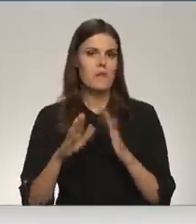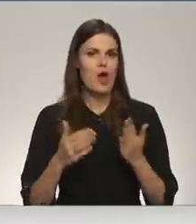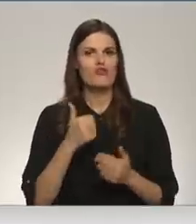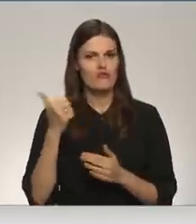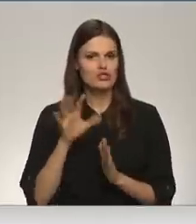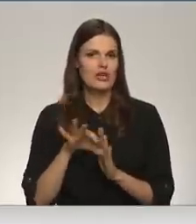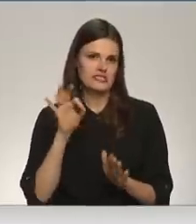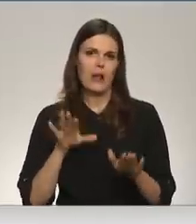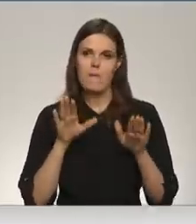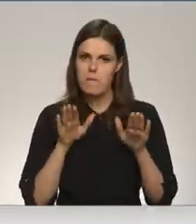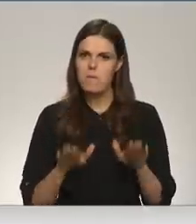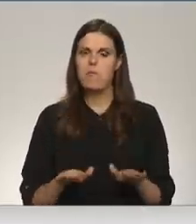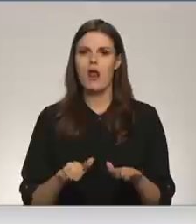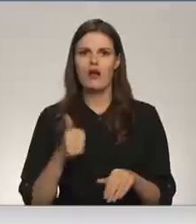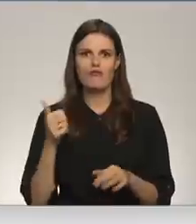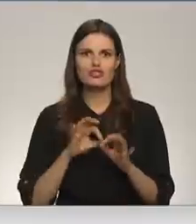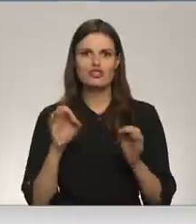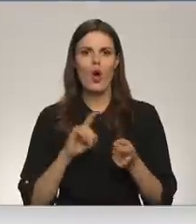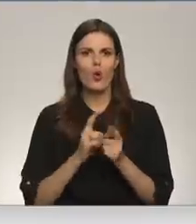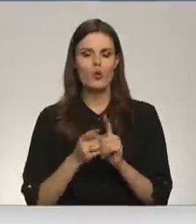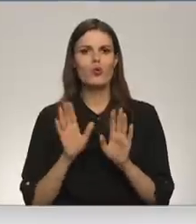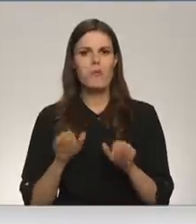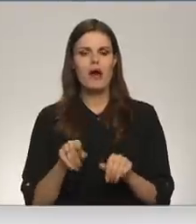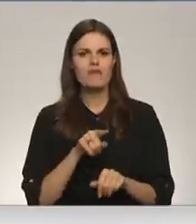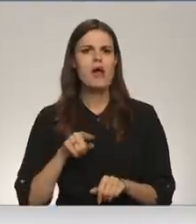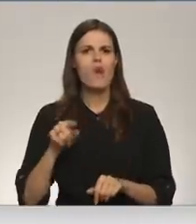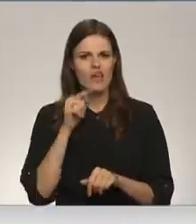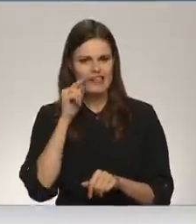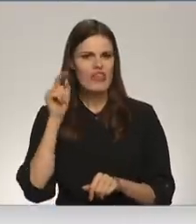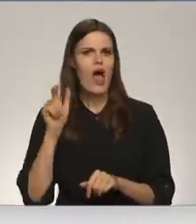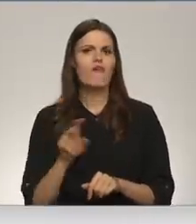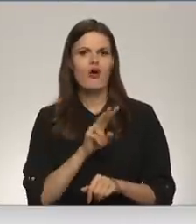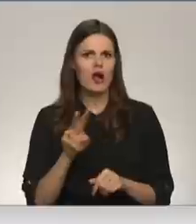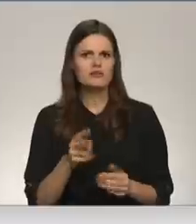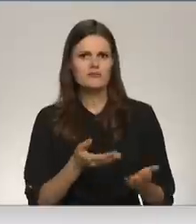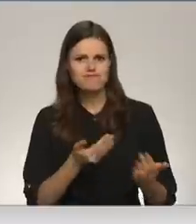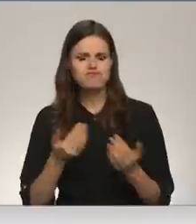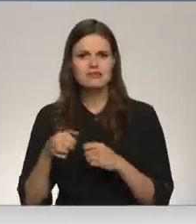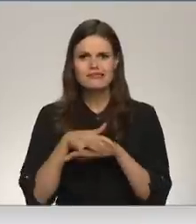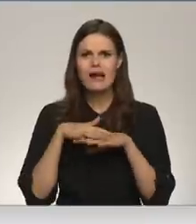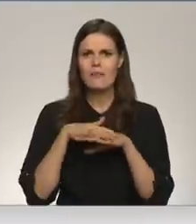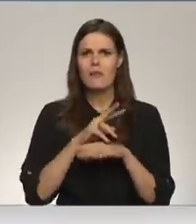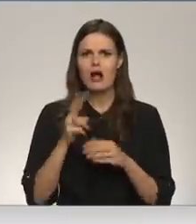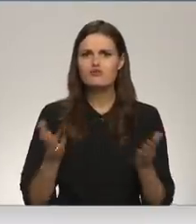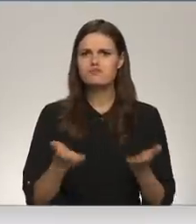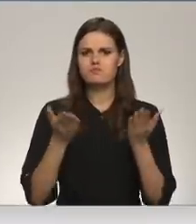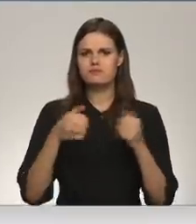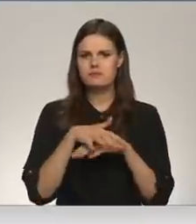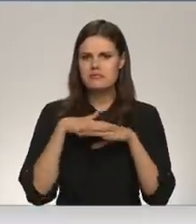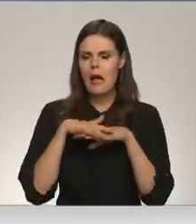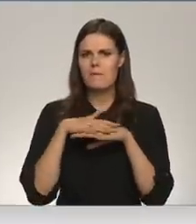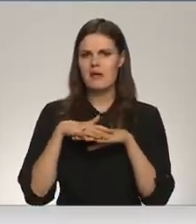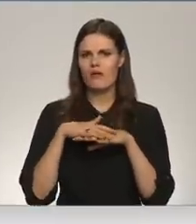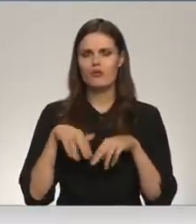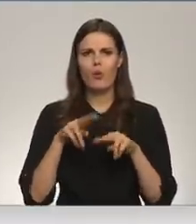palikt. Viņš sāk kļūt par tādu nācijas tēvu, kas pavelk sabiedrību, kas uzrunā sabiedrību